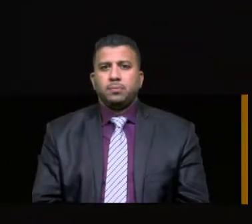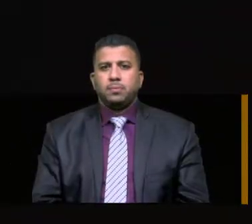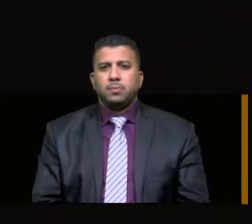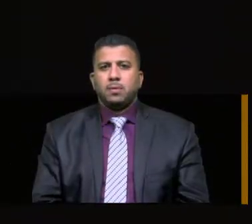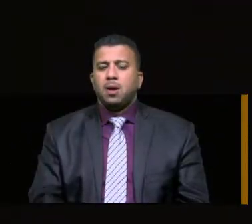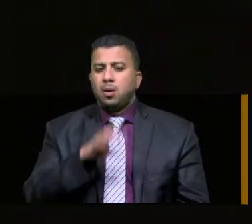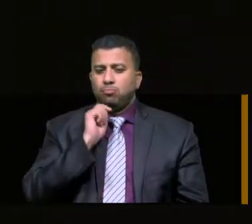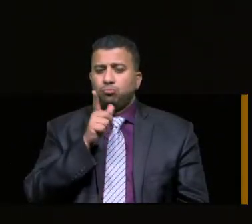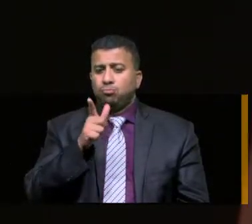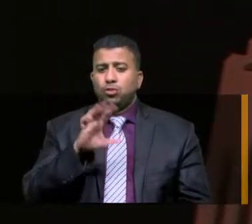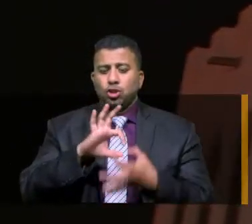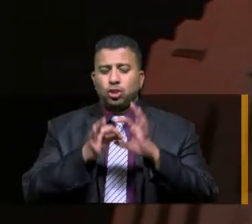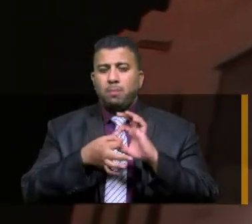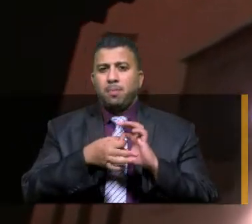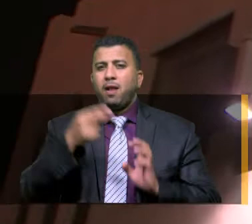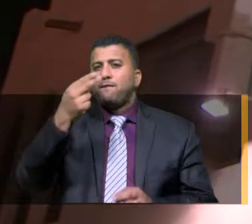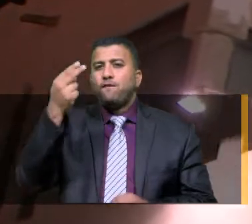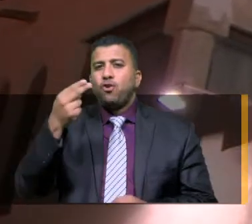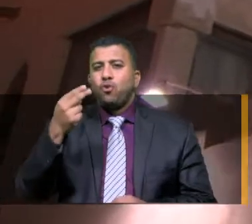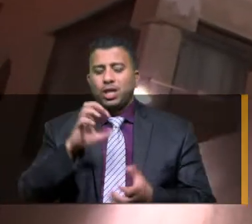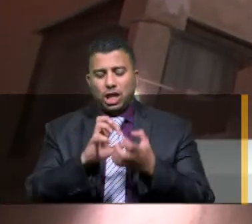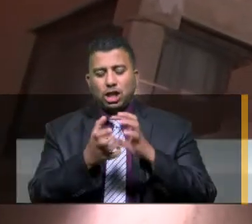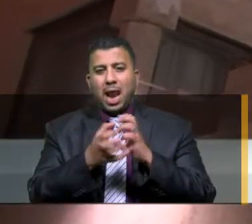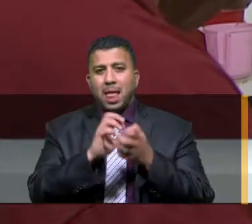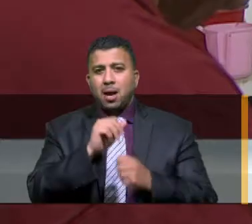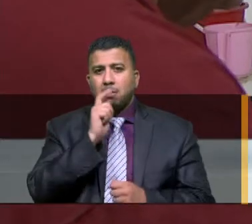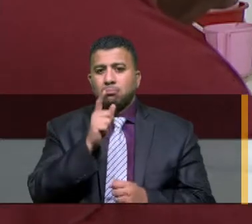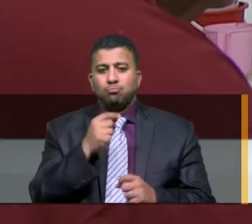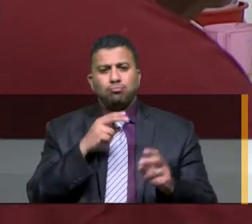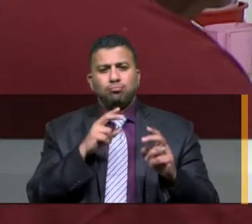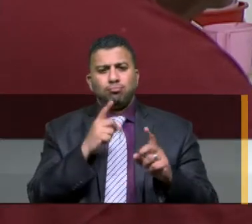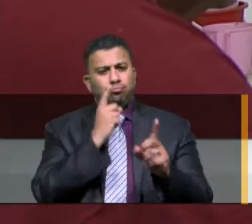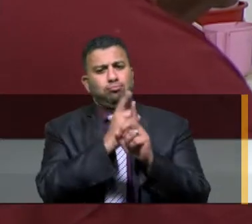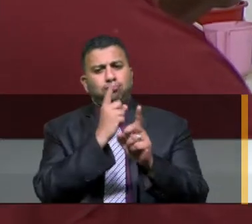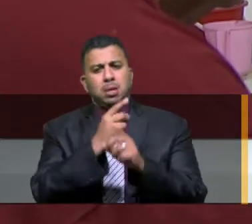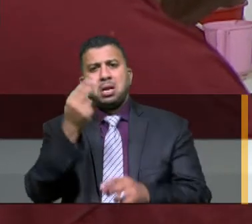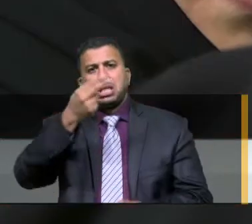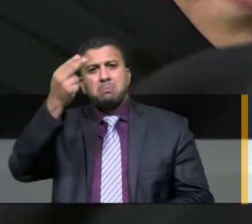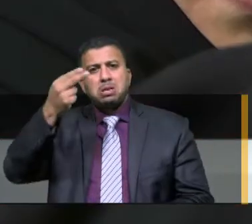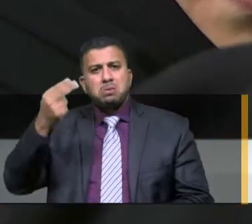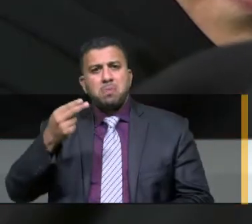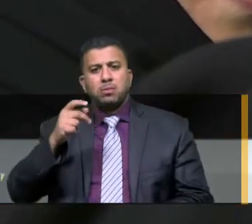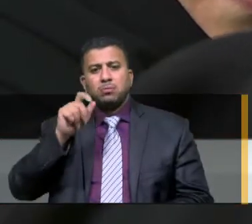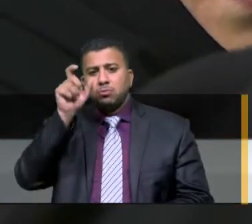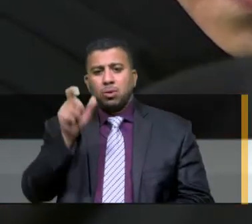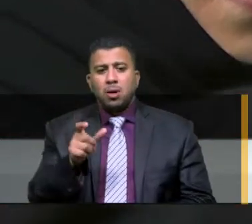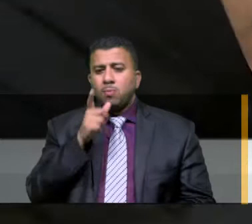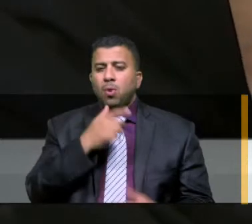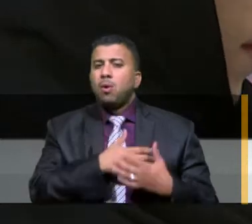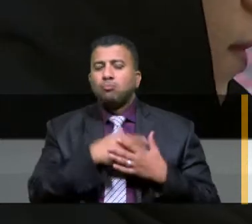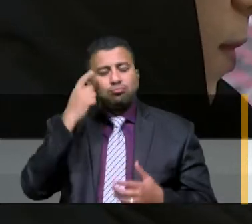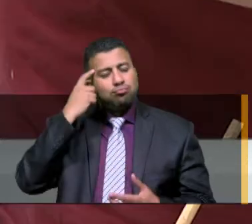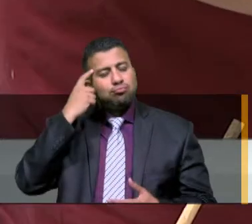في رواق جمعية الإمارات للفنون التشكيلية التقى مجموعة من الرسامين ليبحر كل